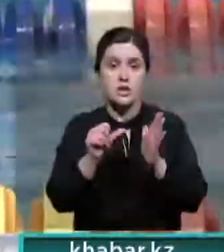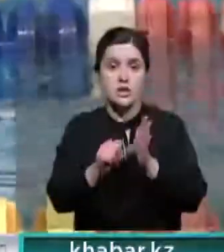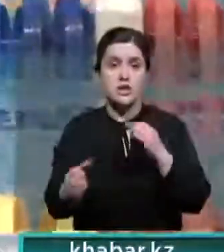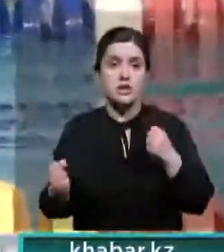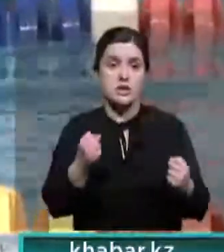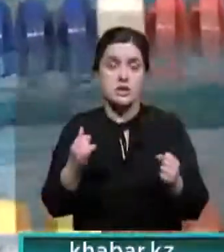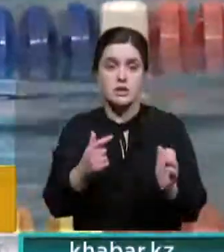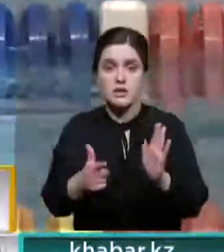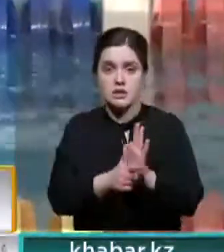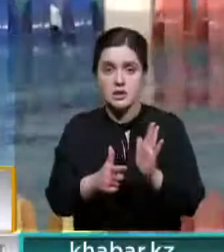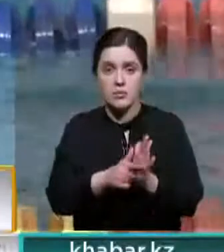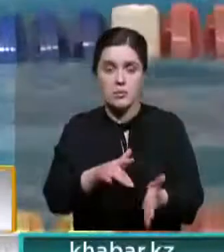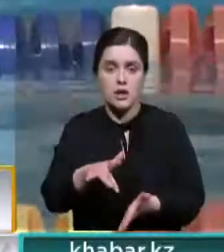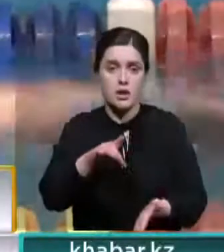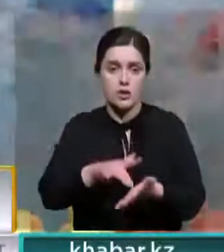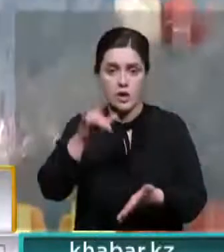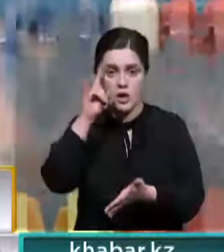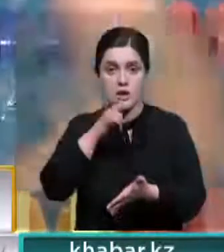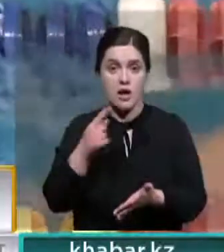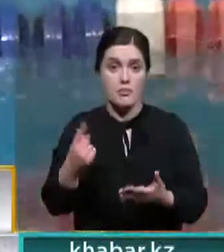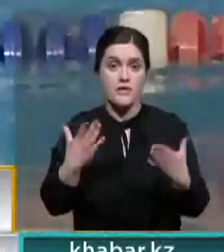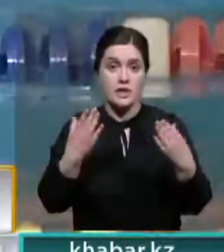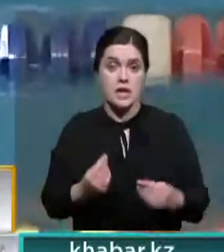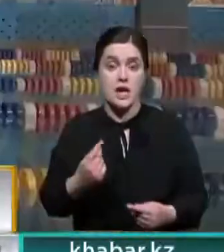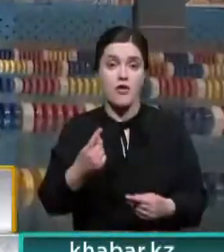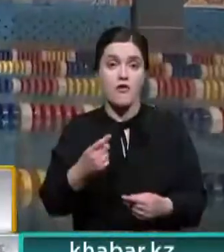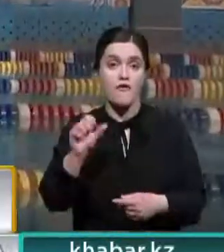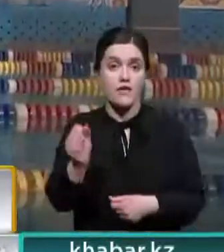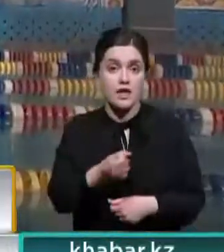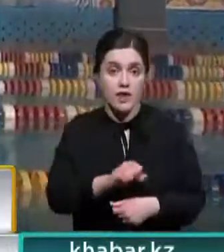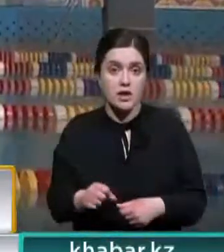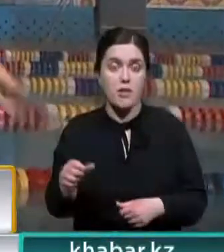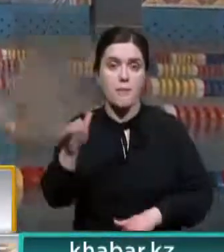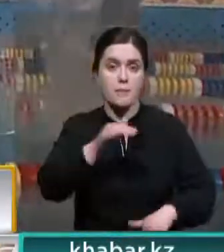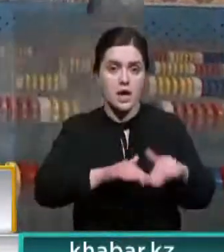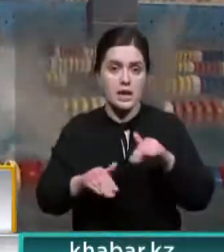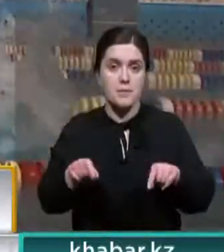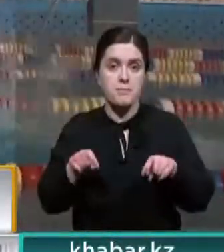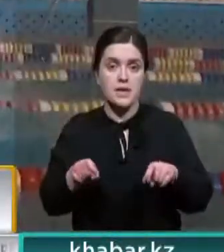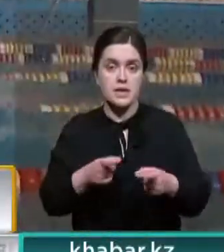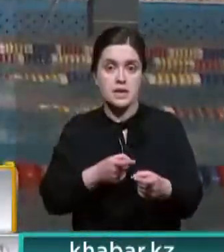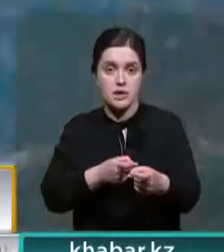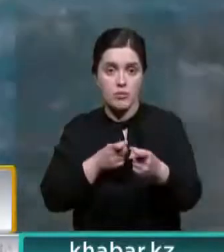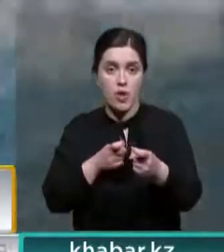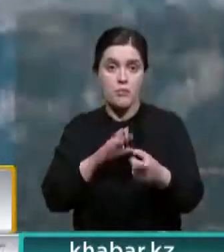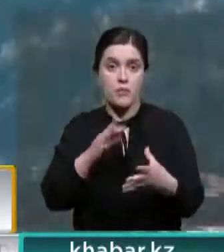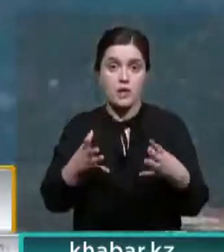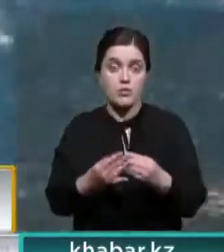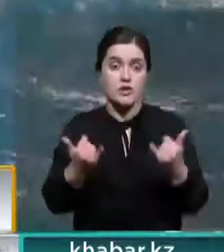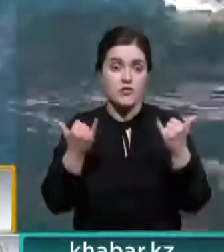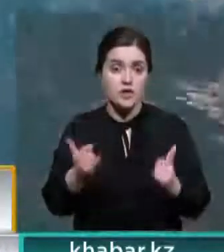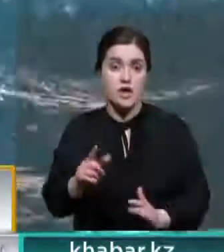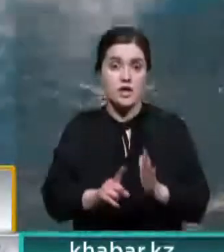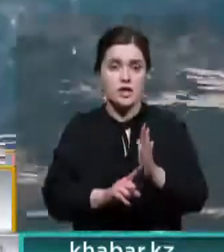около 160 спортсменов из 7 регионов страны. В первый день соревнуются в фехтовании, плавании и беге со стрельбой. По